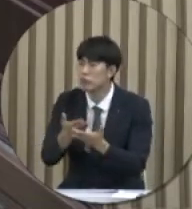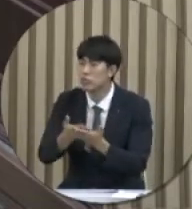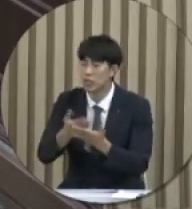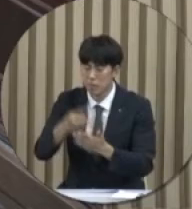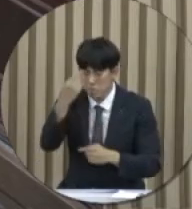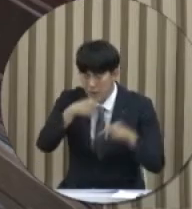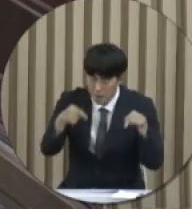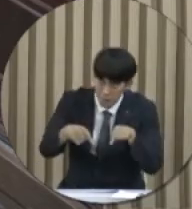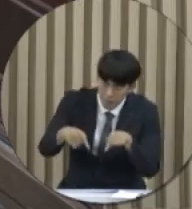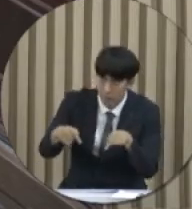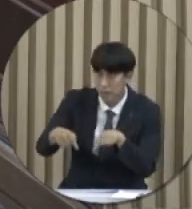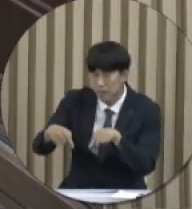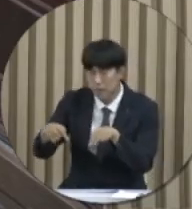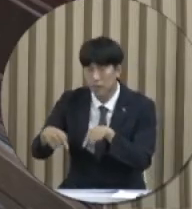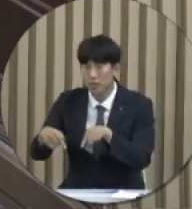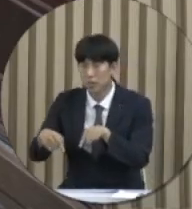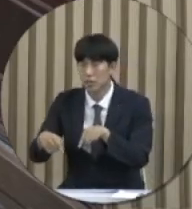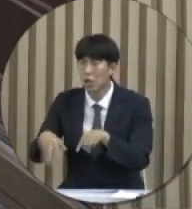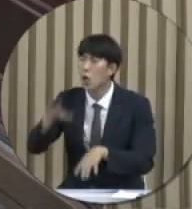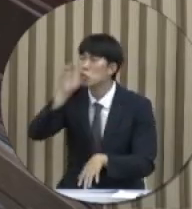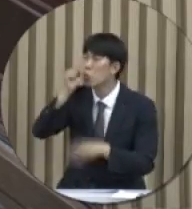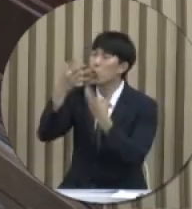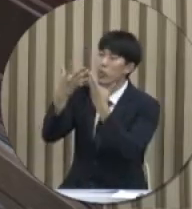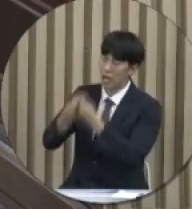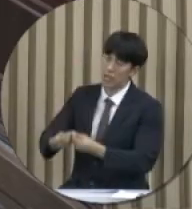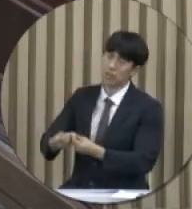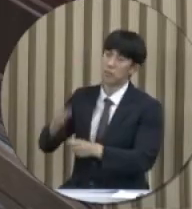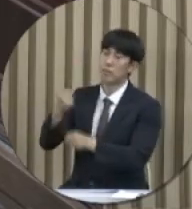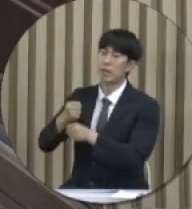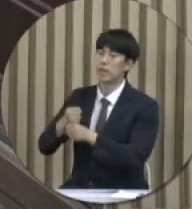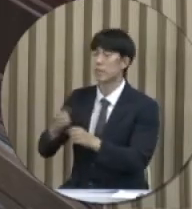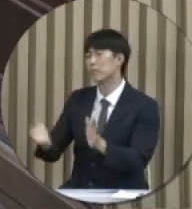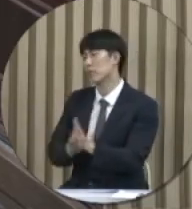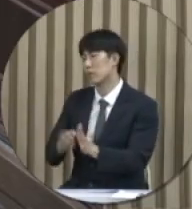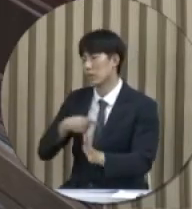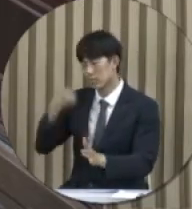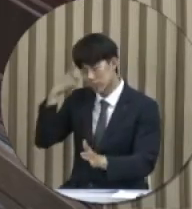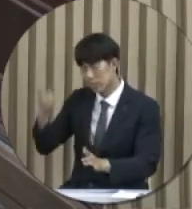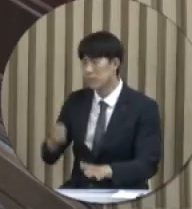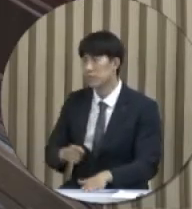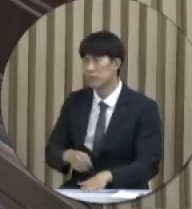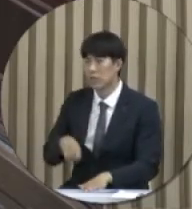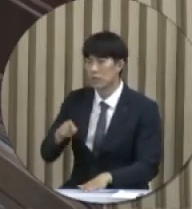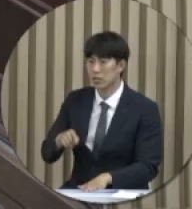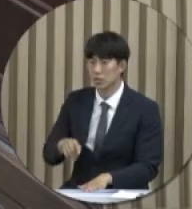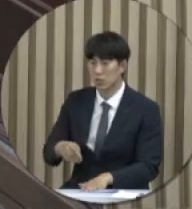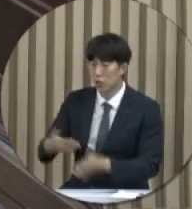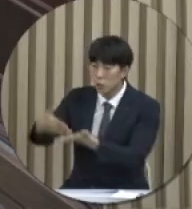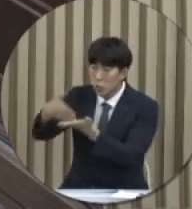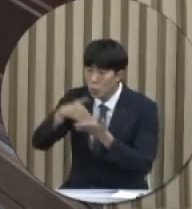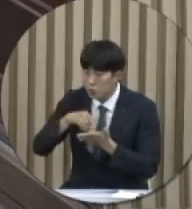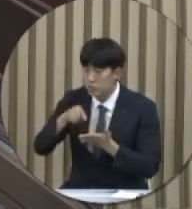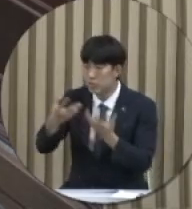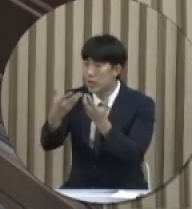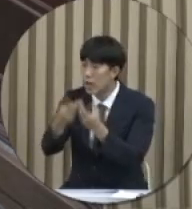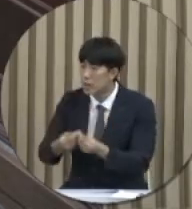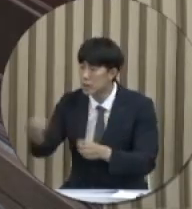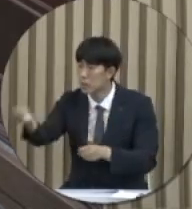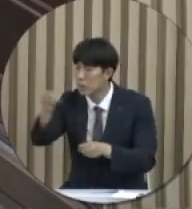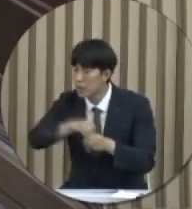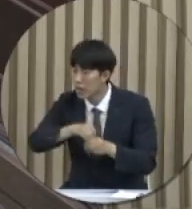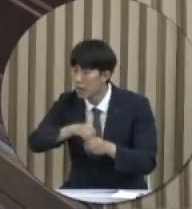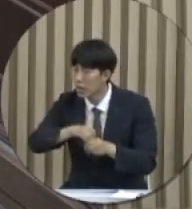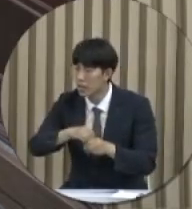협상을 하면서 좋은 안을 전 짰다고 생각을 합니다. 요 안을 전 존중해 가면서 우리가